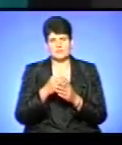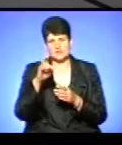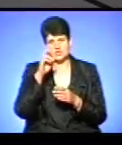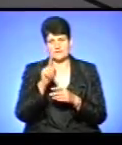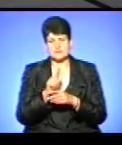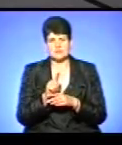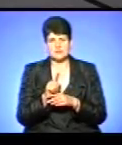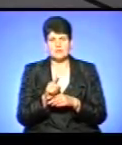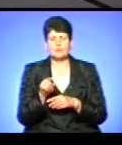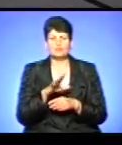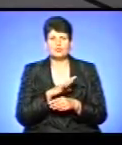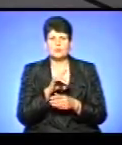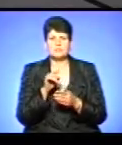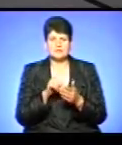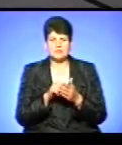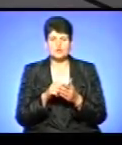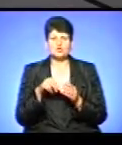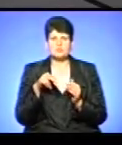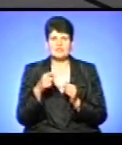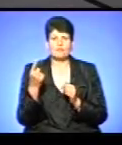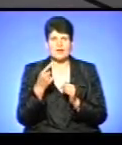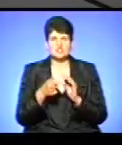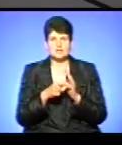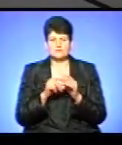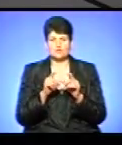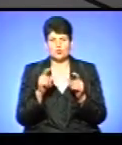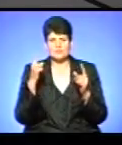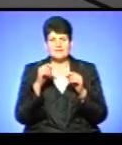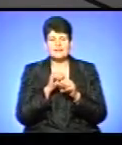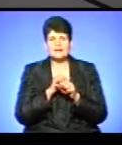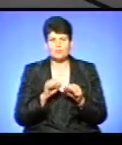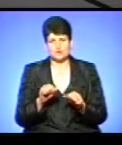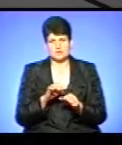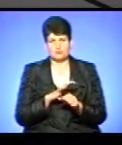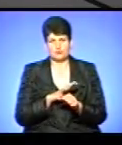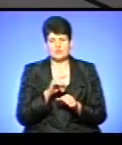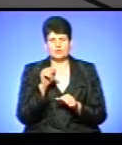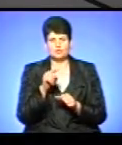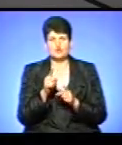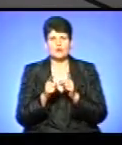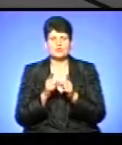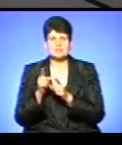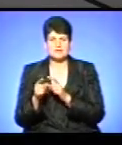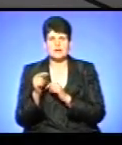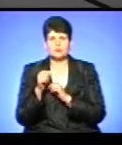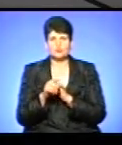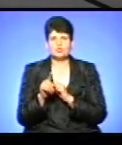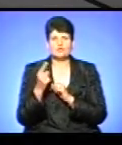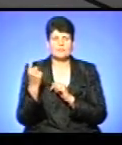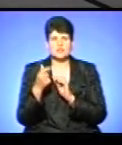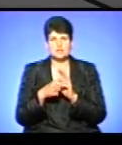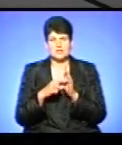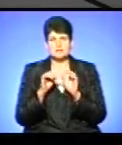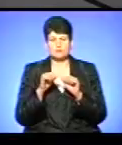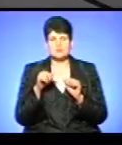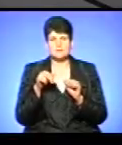Тут важливе було запитання, що піти в перший клас в школу мистецтв не можна було, не тому, що її реорганізували, а тому, що в перший клас можна